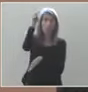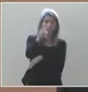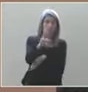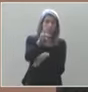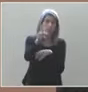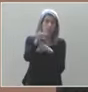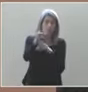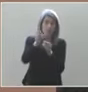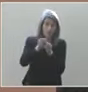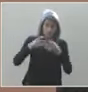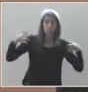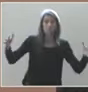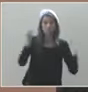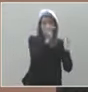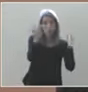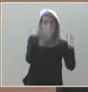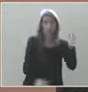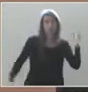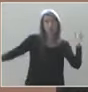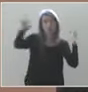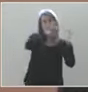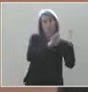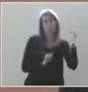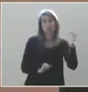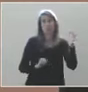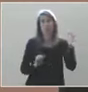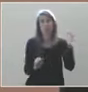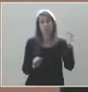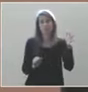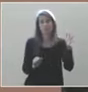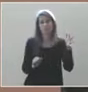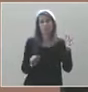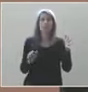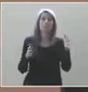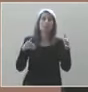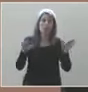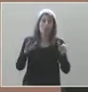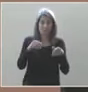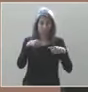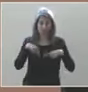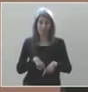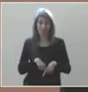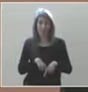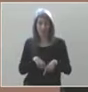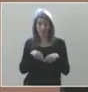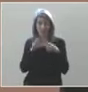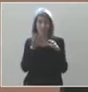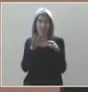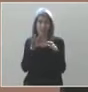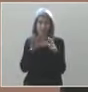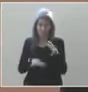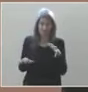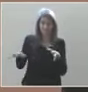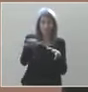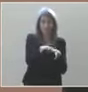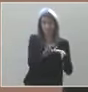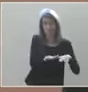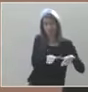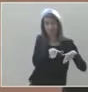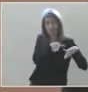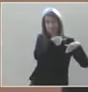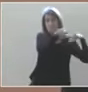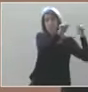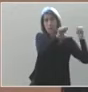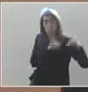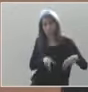métropolitaine. Malheureusement, depuis, l'État et les collectivités se sont désengagés petit à petit, tronçon par tronçon. Le réseau ferré national